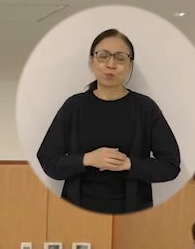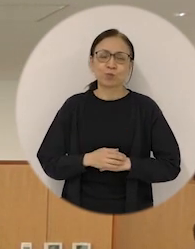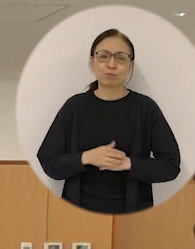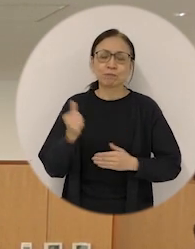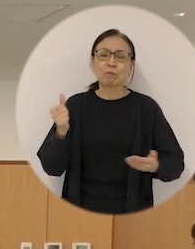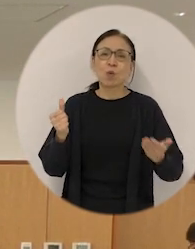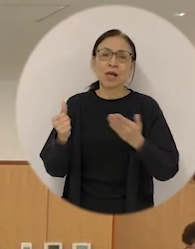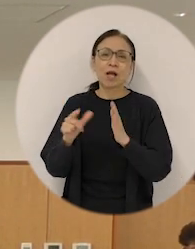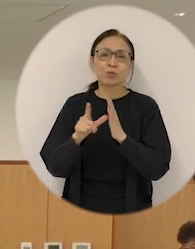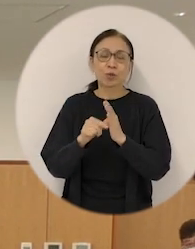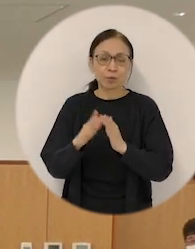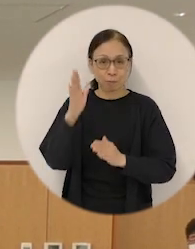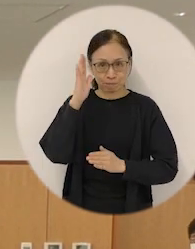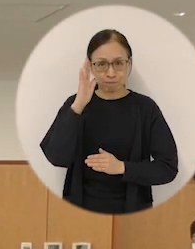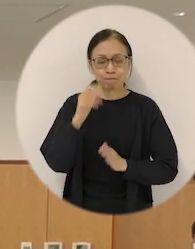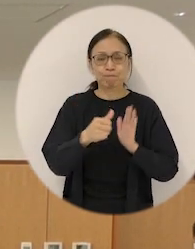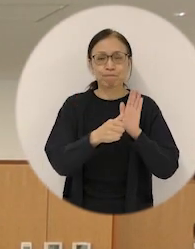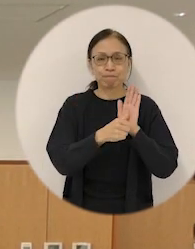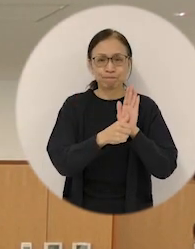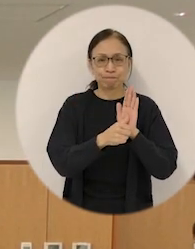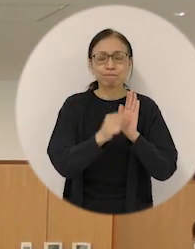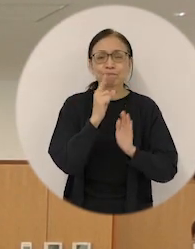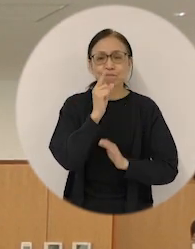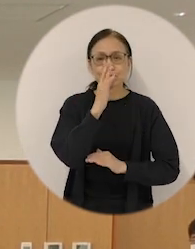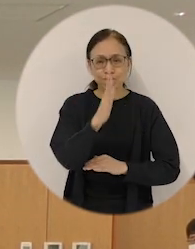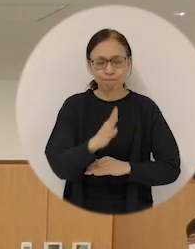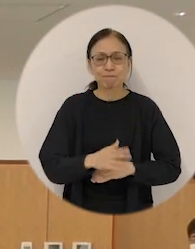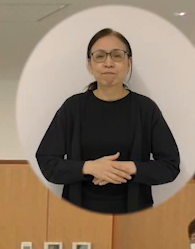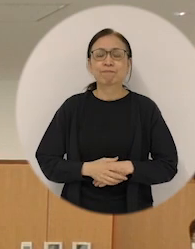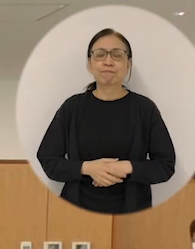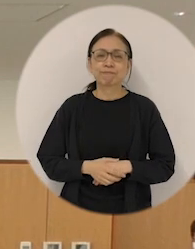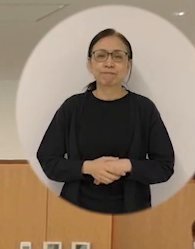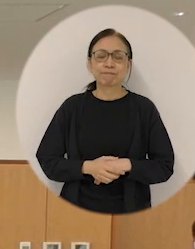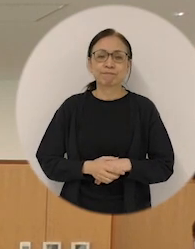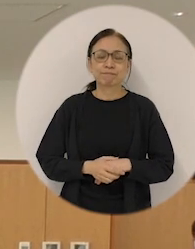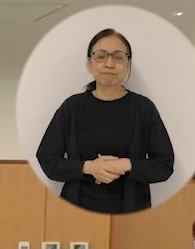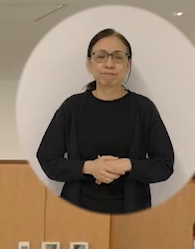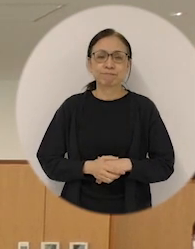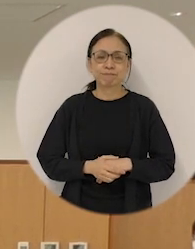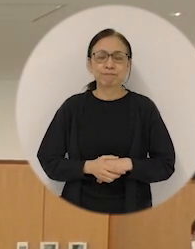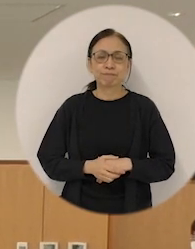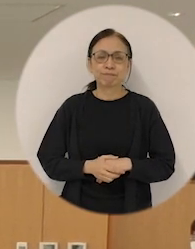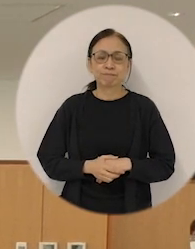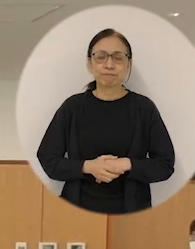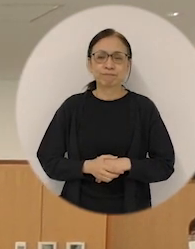がある方は挙手をしていただきまして報道機関名と氏名を述べてからお願いいたします。